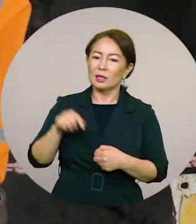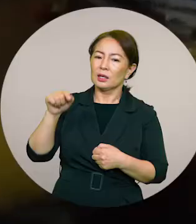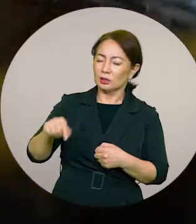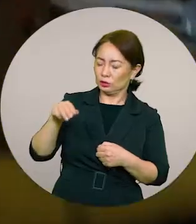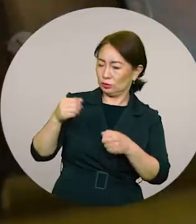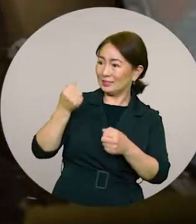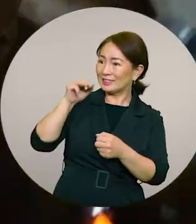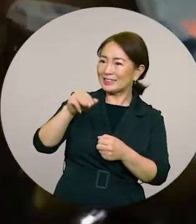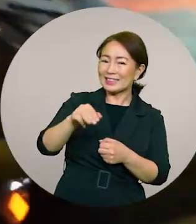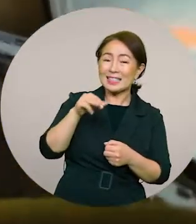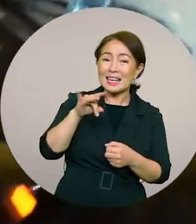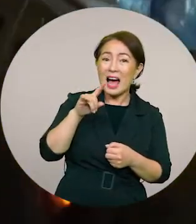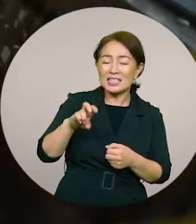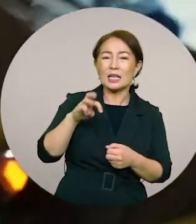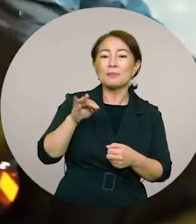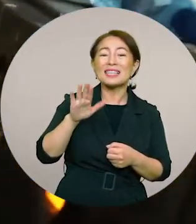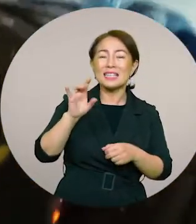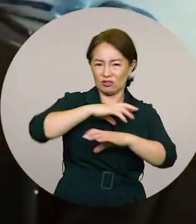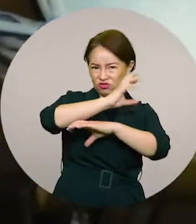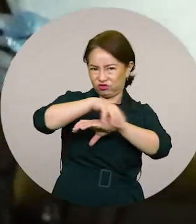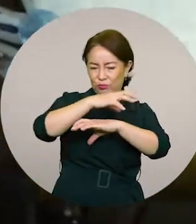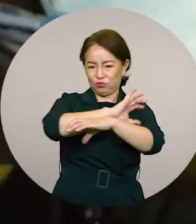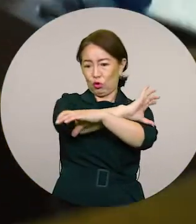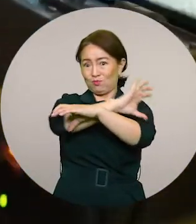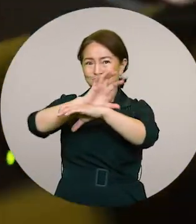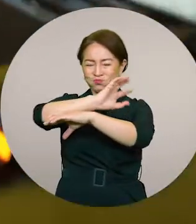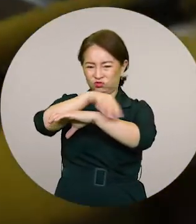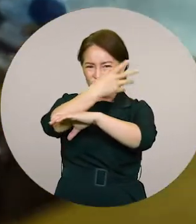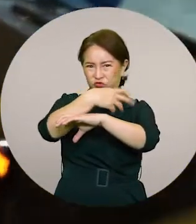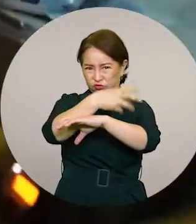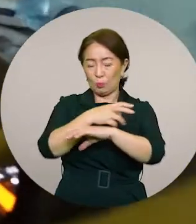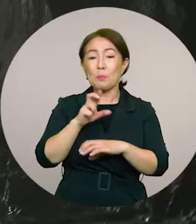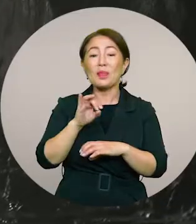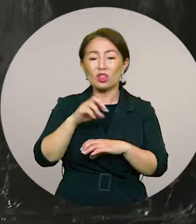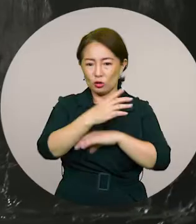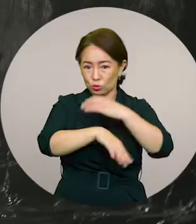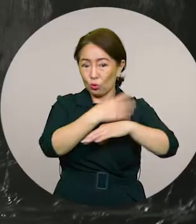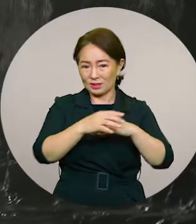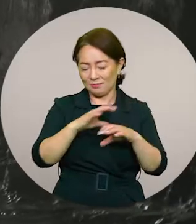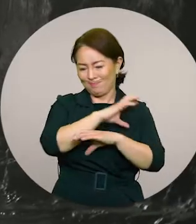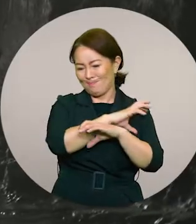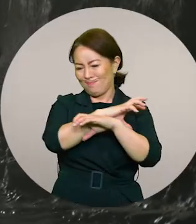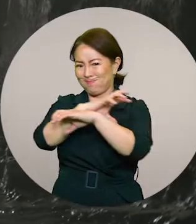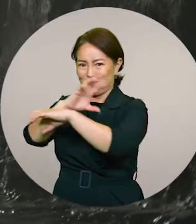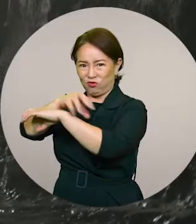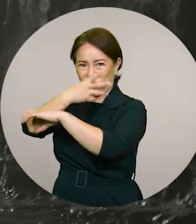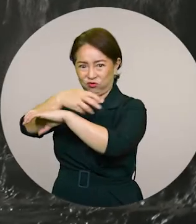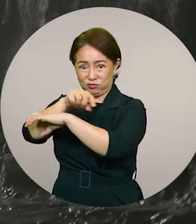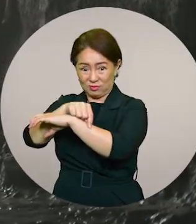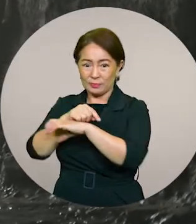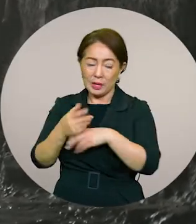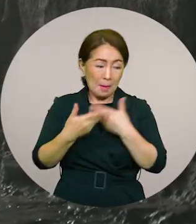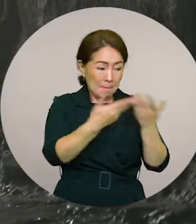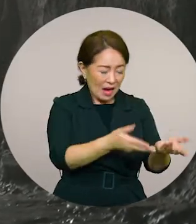Трансмиксер. Трансмиксер ээ. Бетон зурмаг гэсэн үг үү? Тийм, бетон зурмаг дүүд. Зурдаг аа. Тэгээд бетон зурмагаа